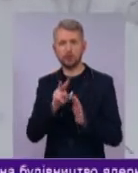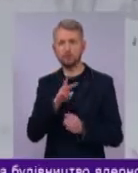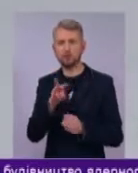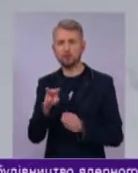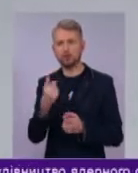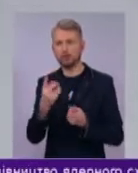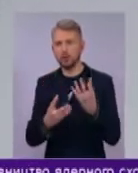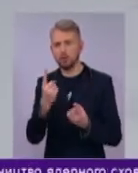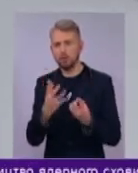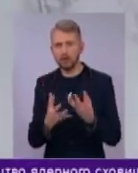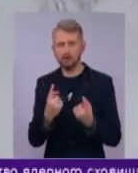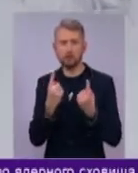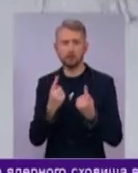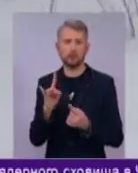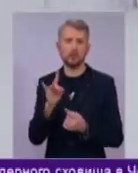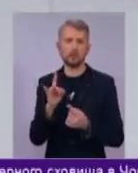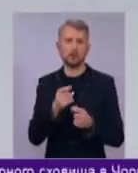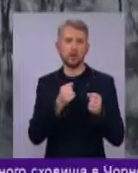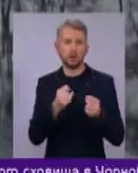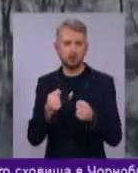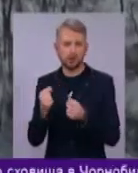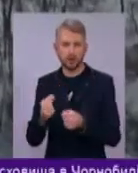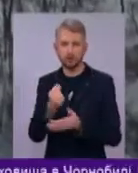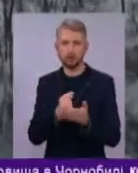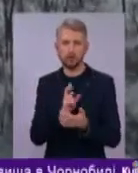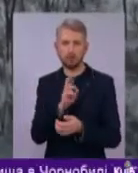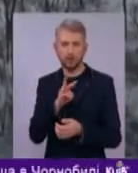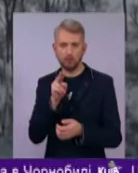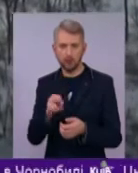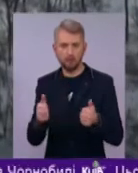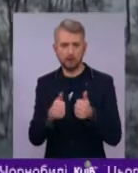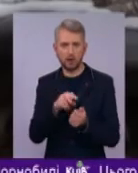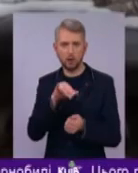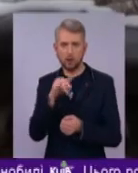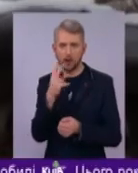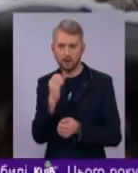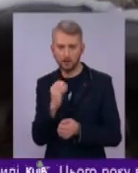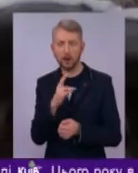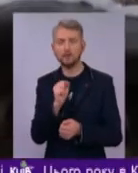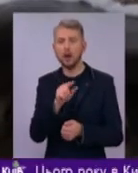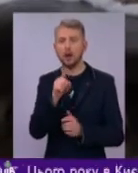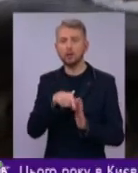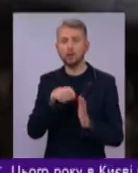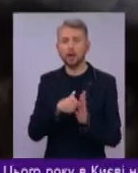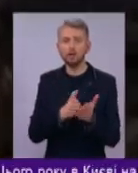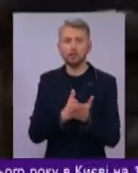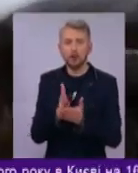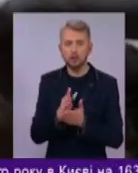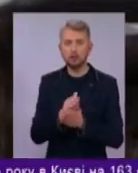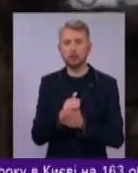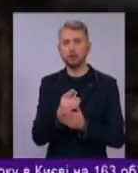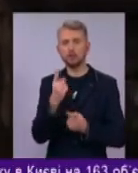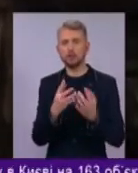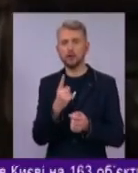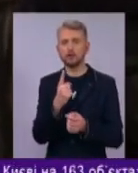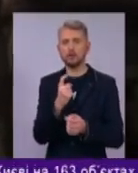82-мм мінометів, великокаліберних кулеметів та озброєння БМП поблизу Луганського. На Донецькому з мінометів калібру 120 мм та